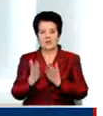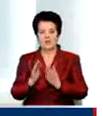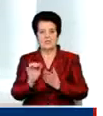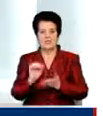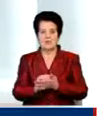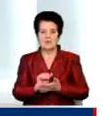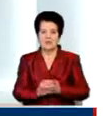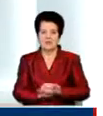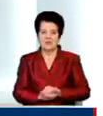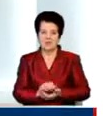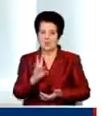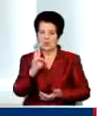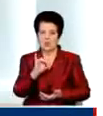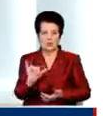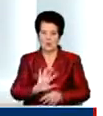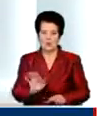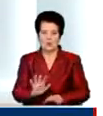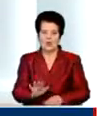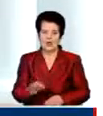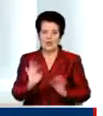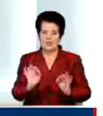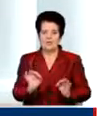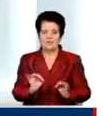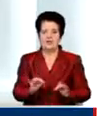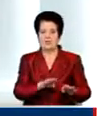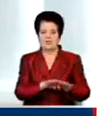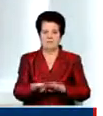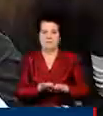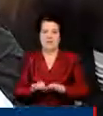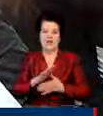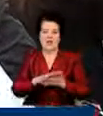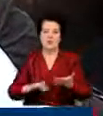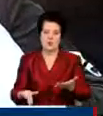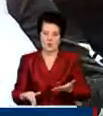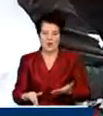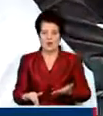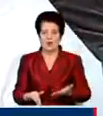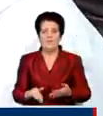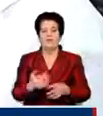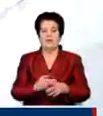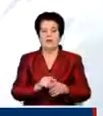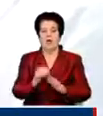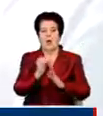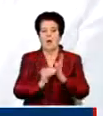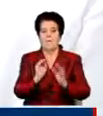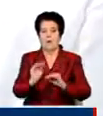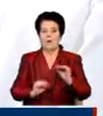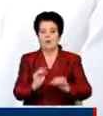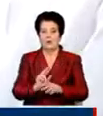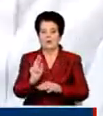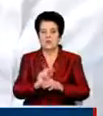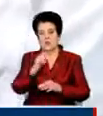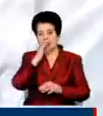tipărite. Nu este adevărat. Ele merg mână în mână și în continuare. Cât timp micii programatori au fost